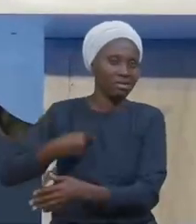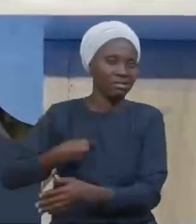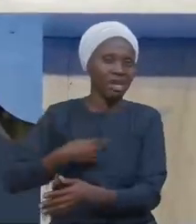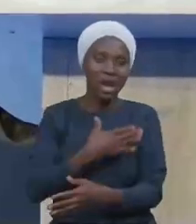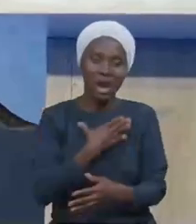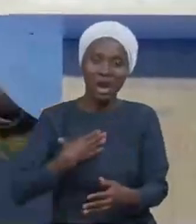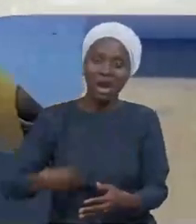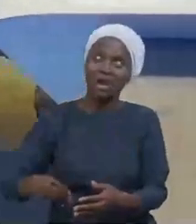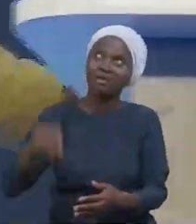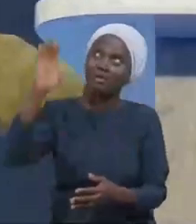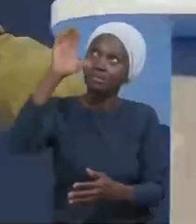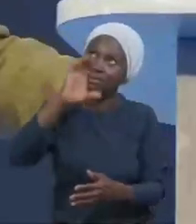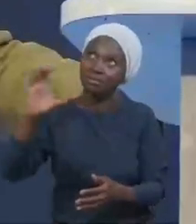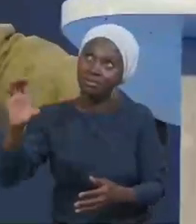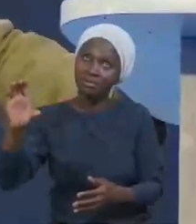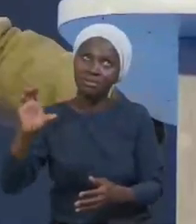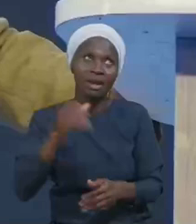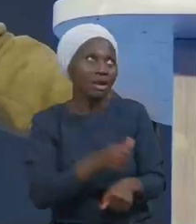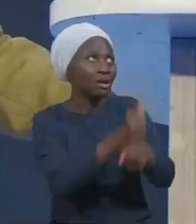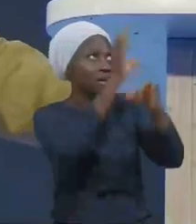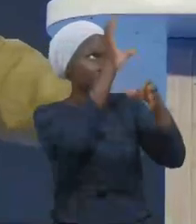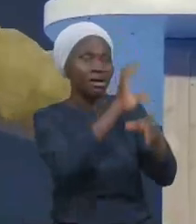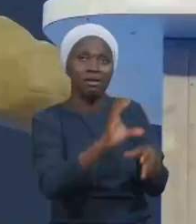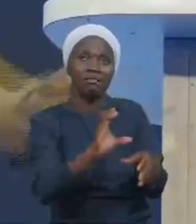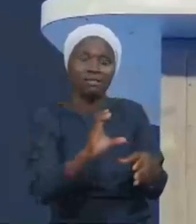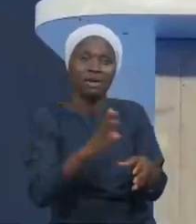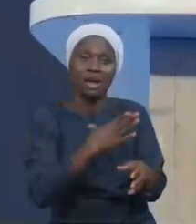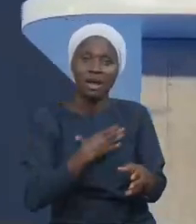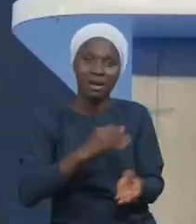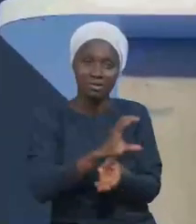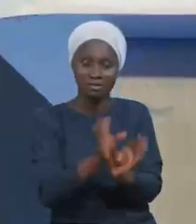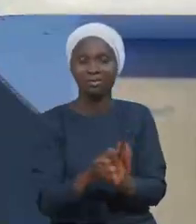calvaire, et la conversion devant moi.